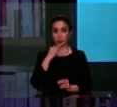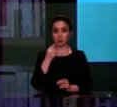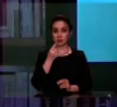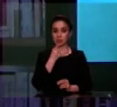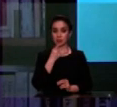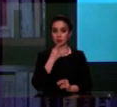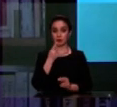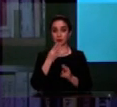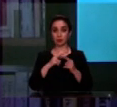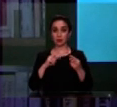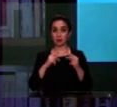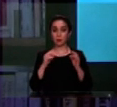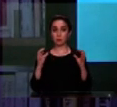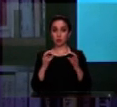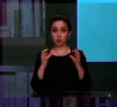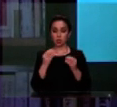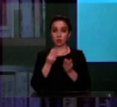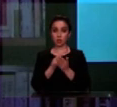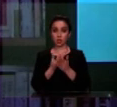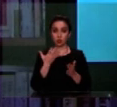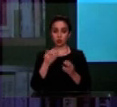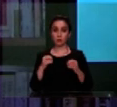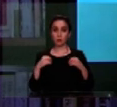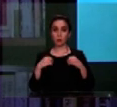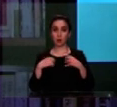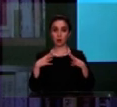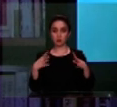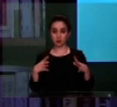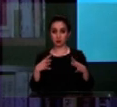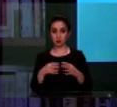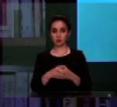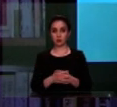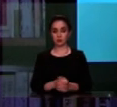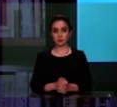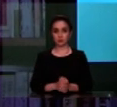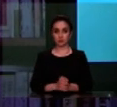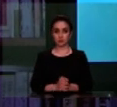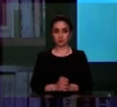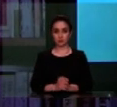tarjimasi esa бережливость дороже богатства.